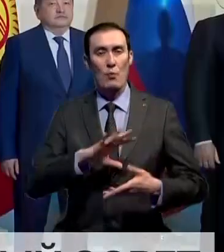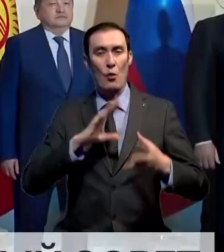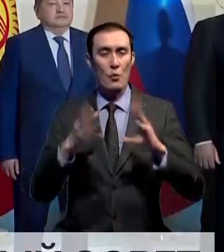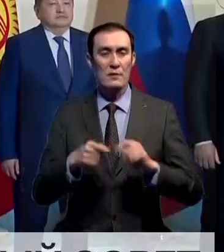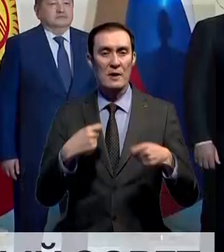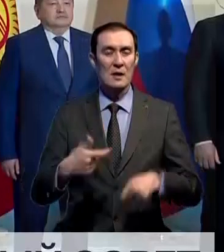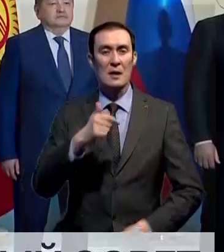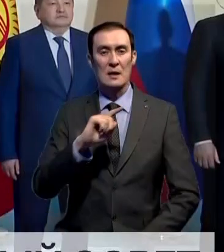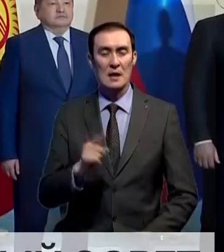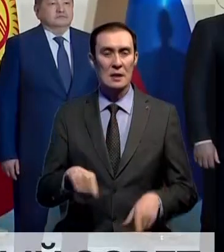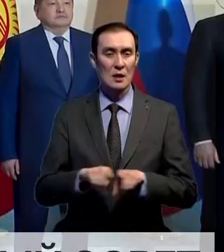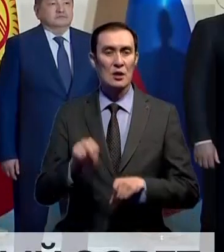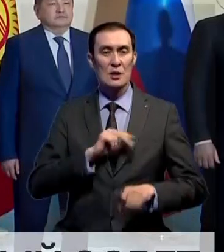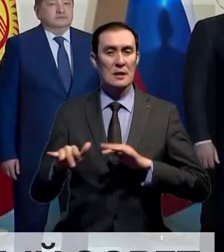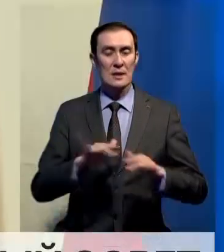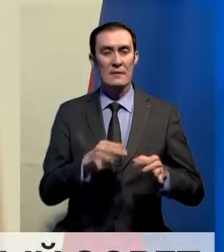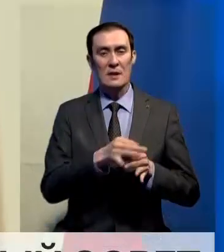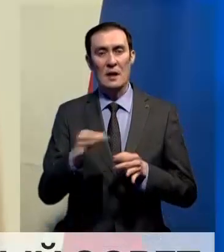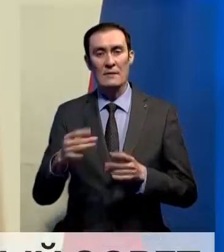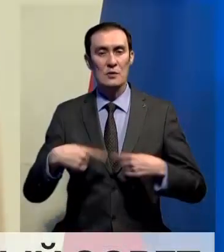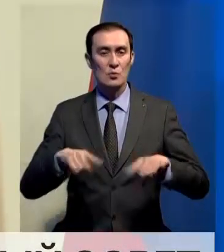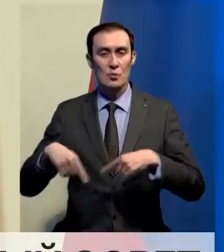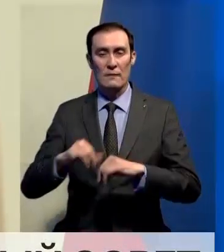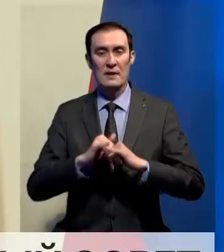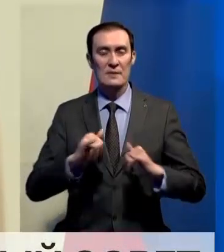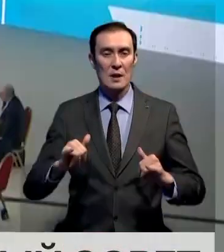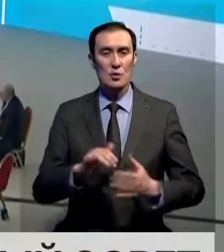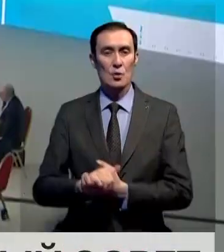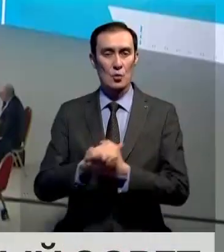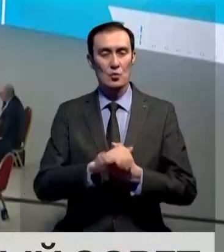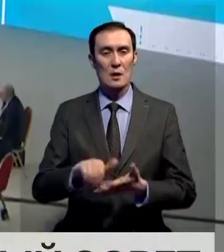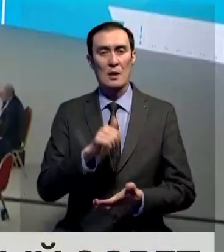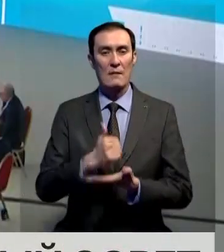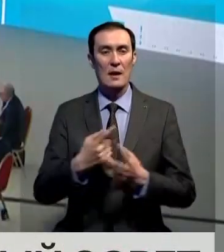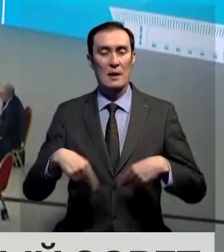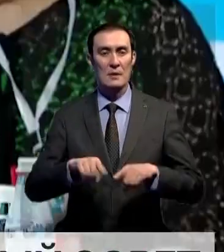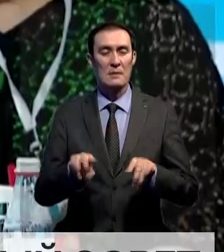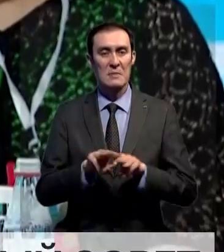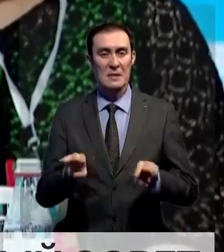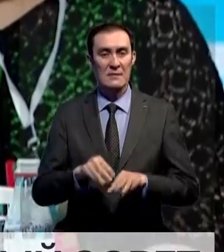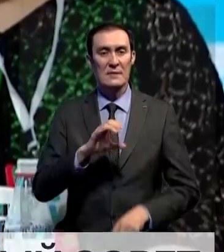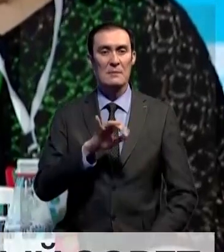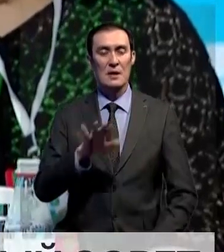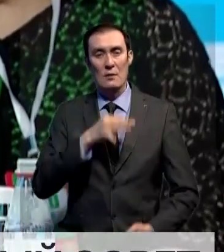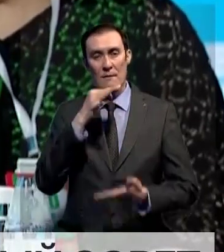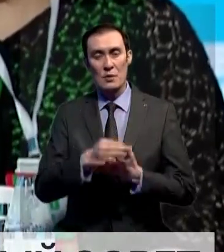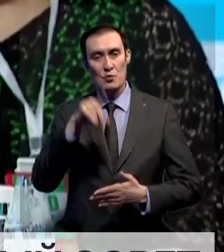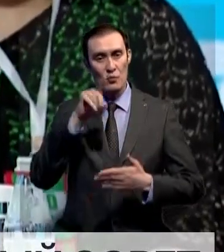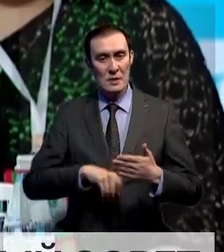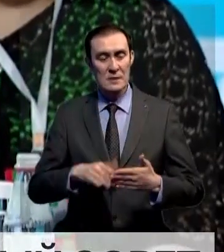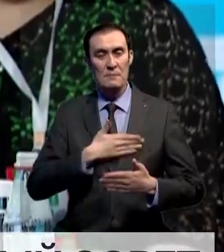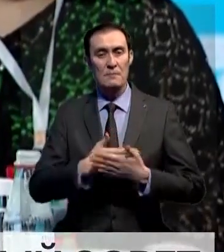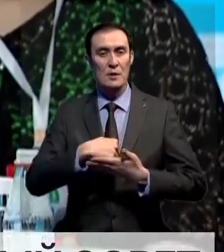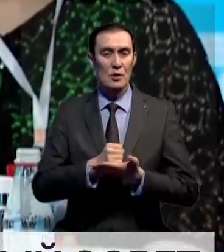рынка газа, а также деятельность региональных институтов развития союза. Глава Кабмина Алихан Смаилов выразил уверенность, что